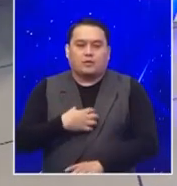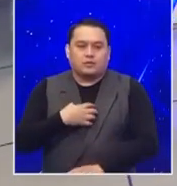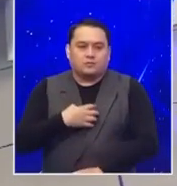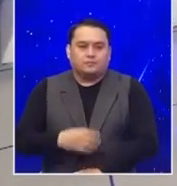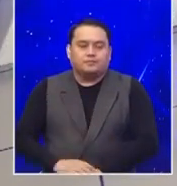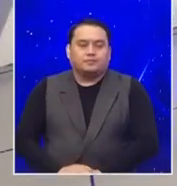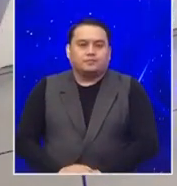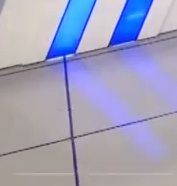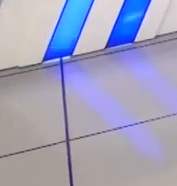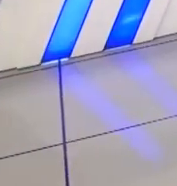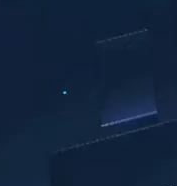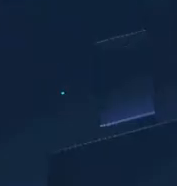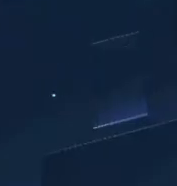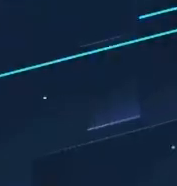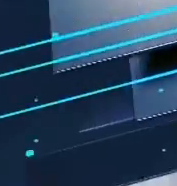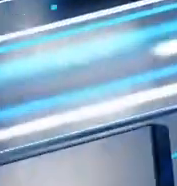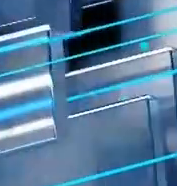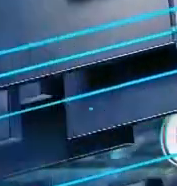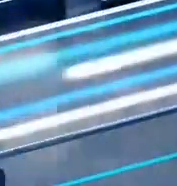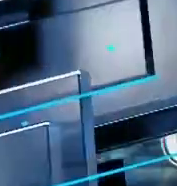о главном.